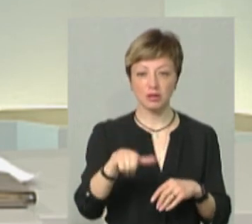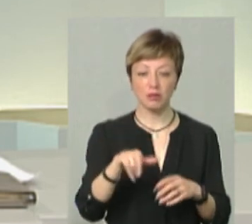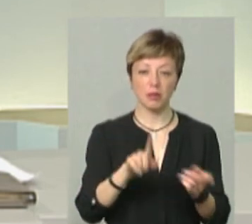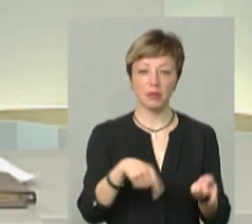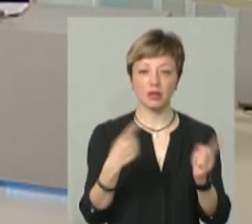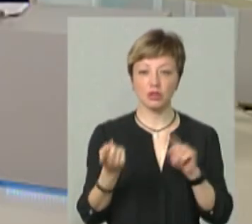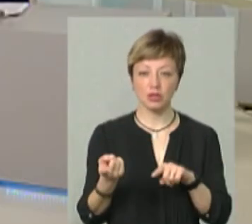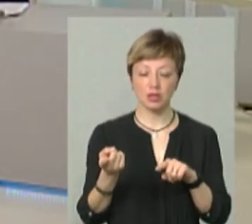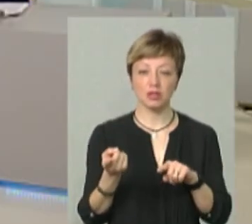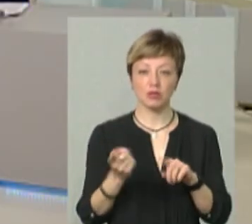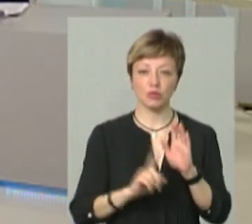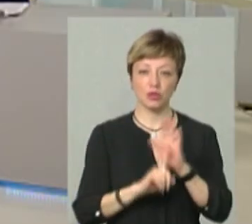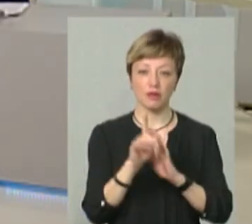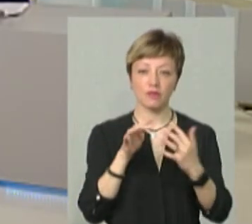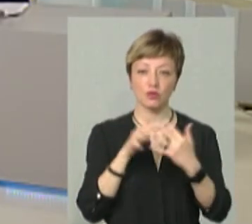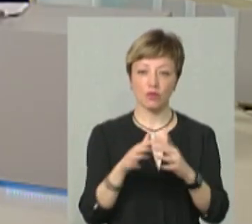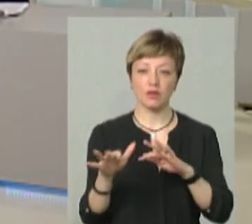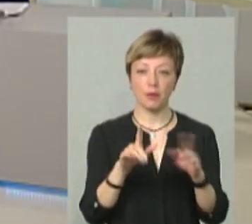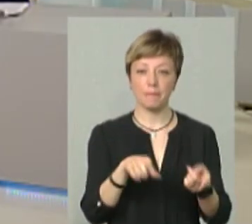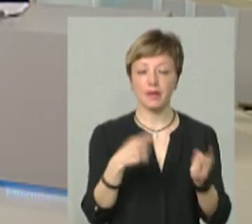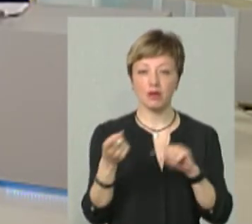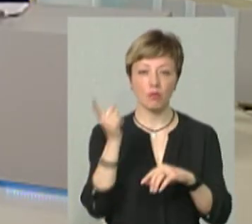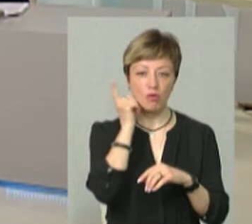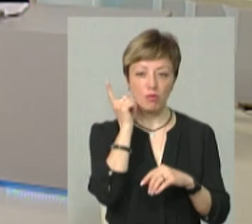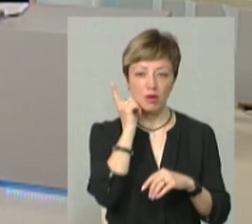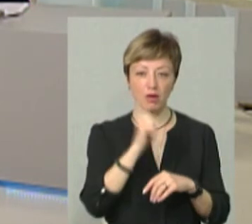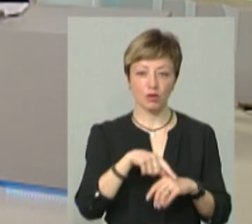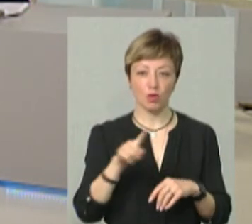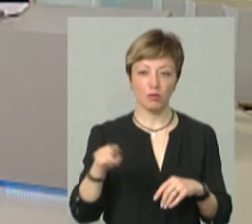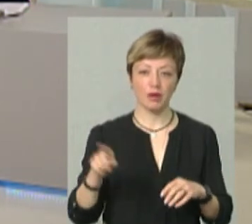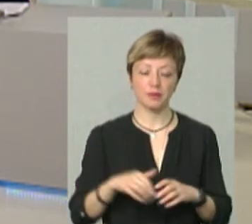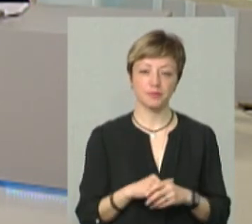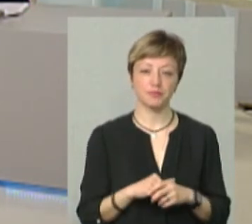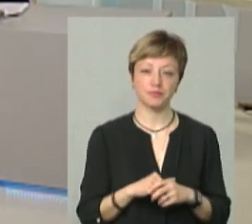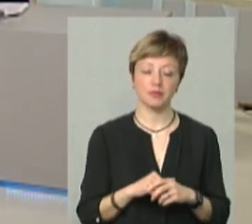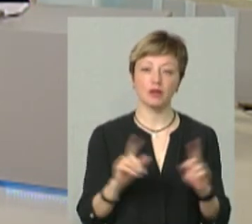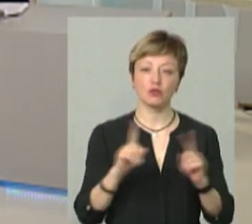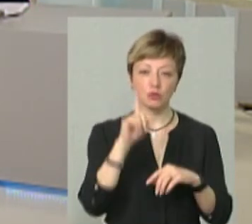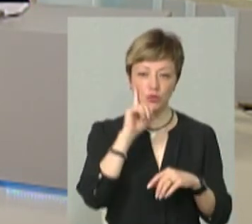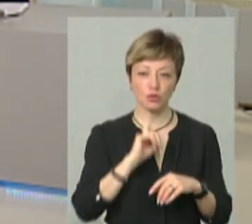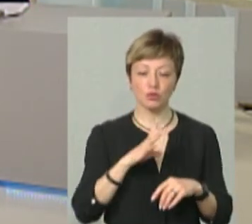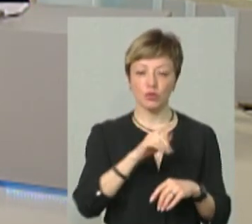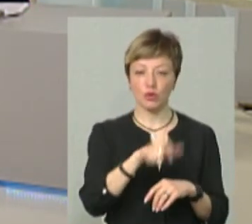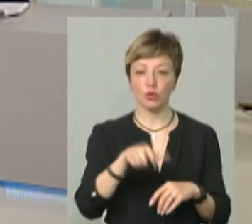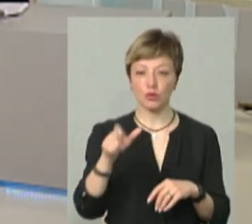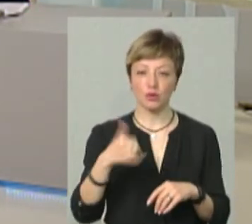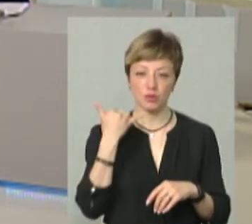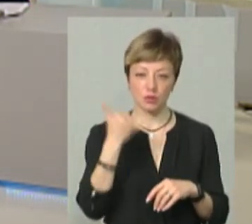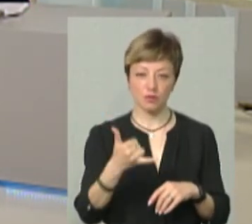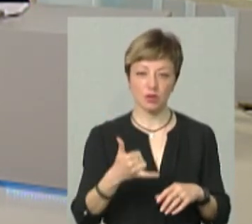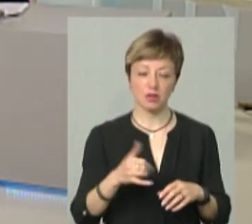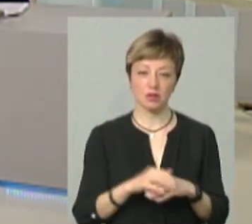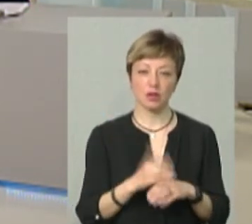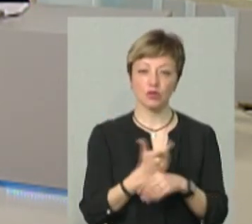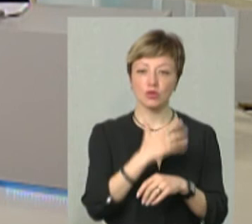телефонах. З початком військових дій ми перевели їх всі на мобільні операторів для того, щоб можна було людям